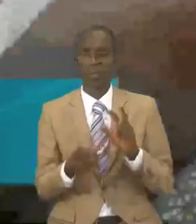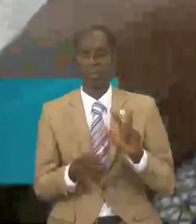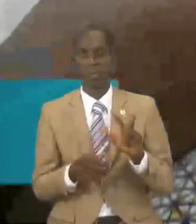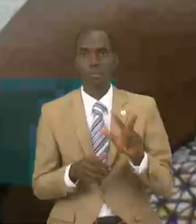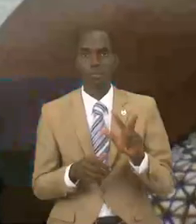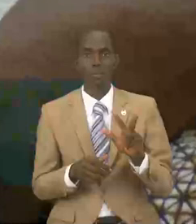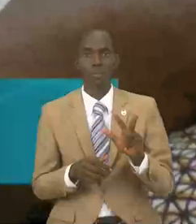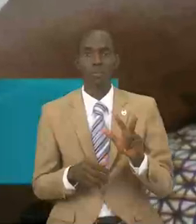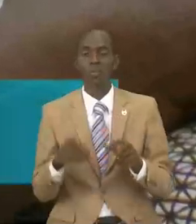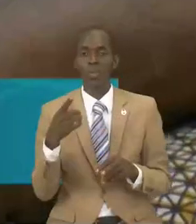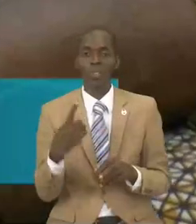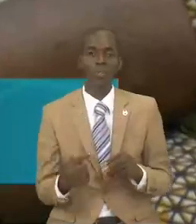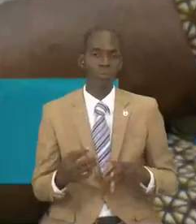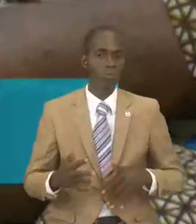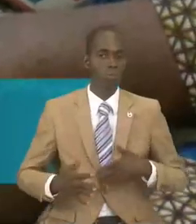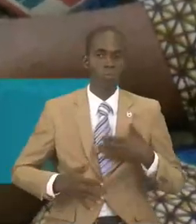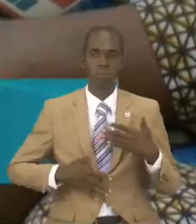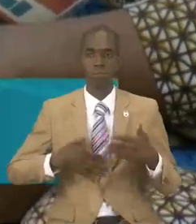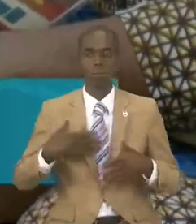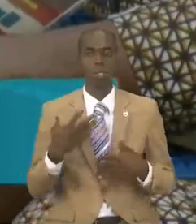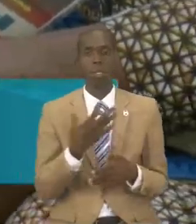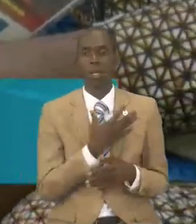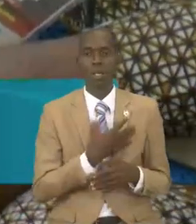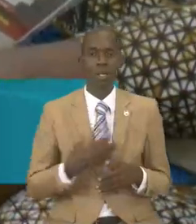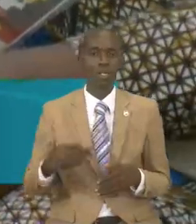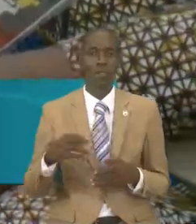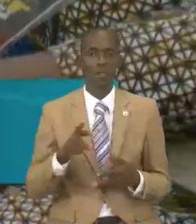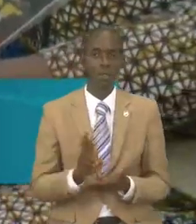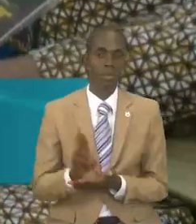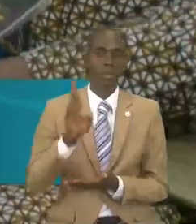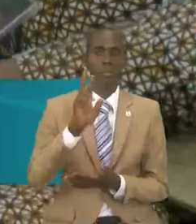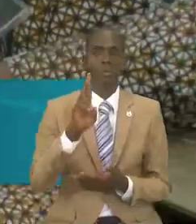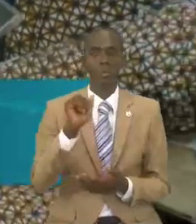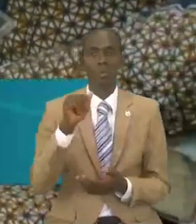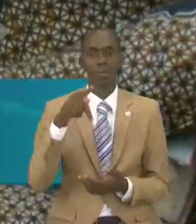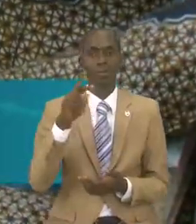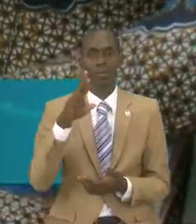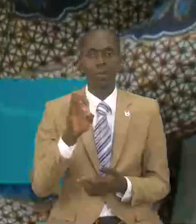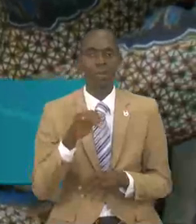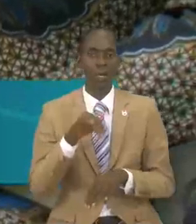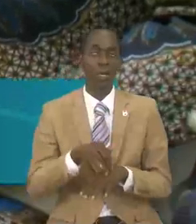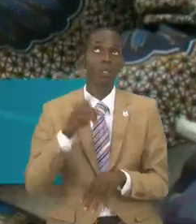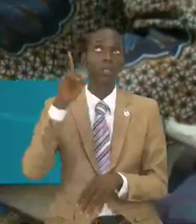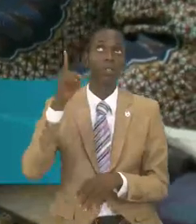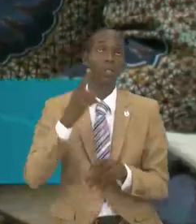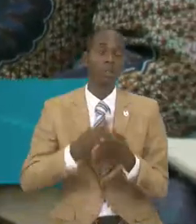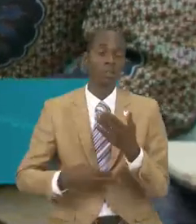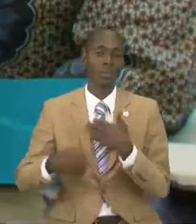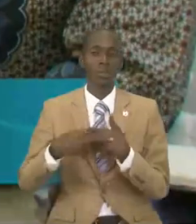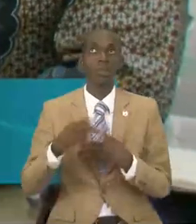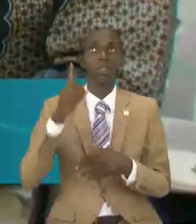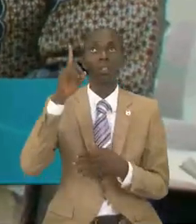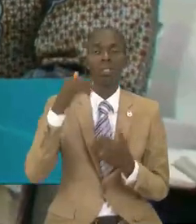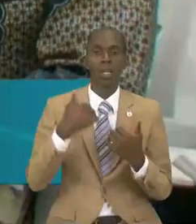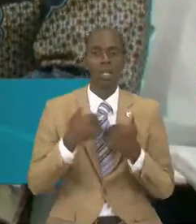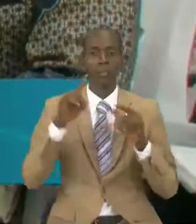3, la joie, la réjouissance et l'enlèvement à son retour. Il est